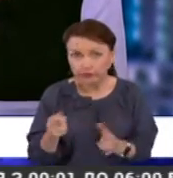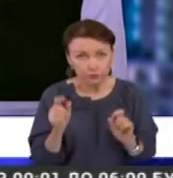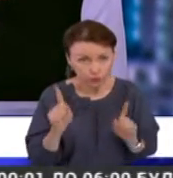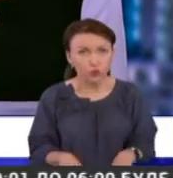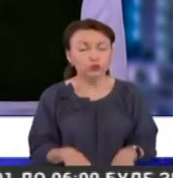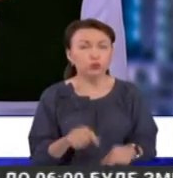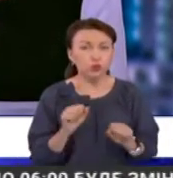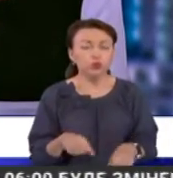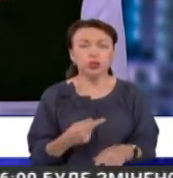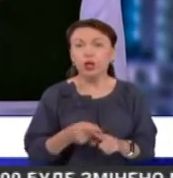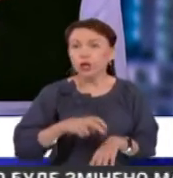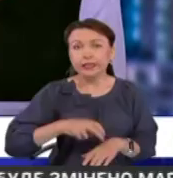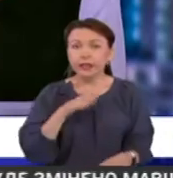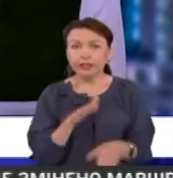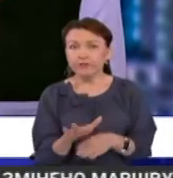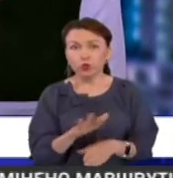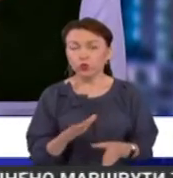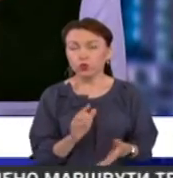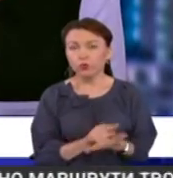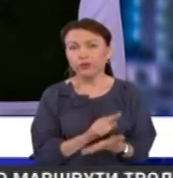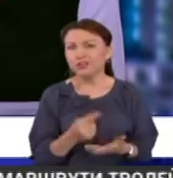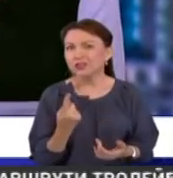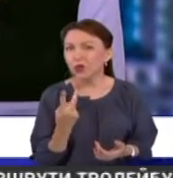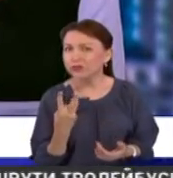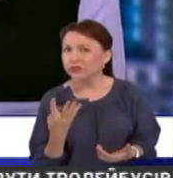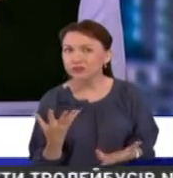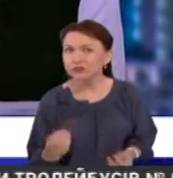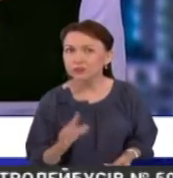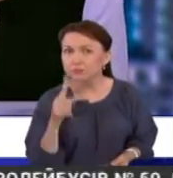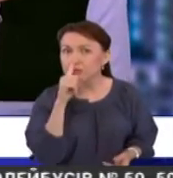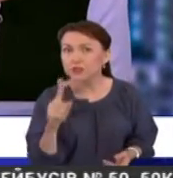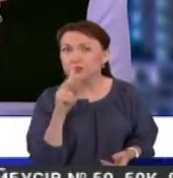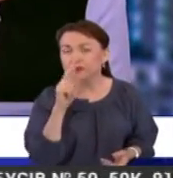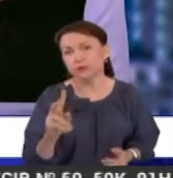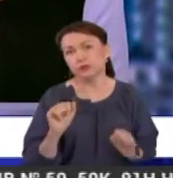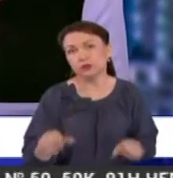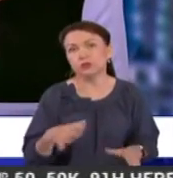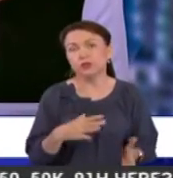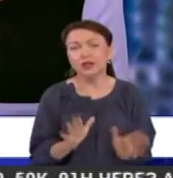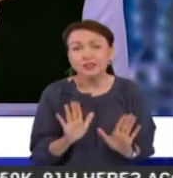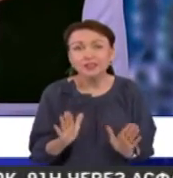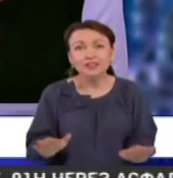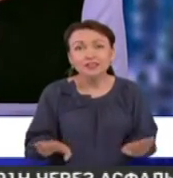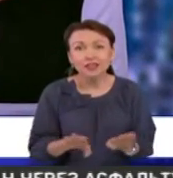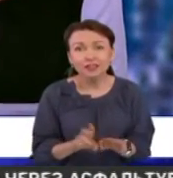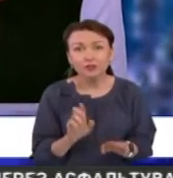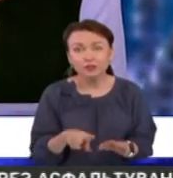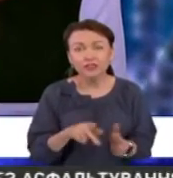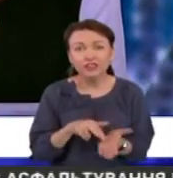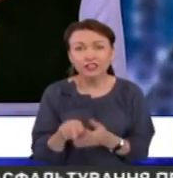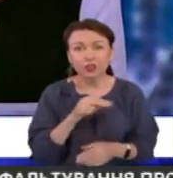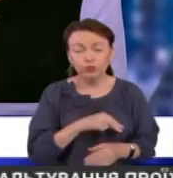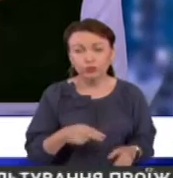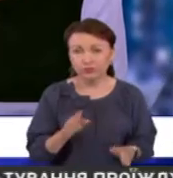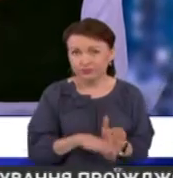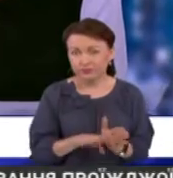не виконує. Але це справа теж не одного дня, а це справа не одного дня, якщо це питання тільки закрити лікарняний, вийти на роботу, а щоб вийти на